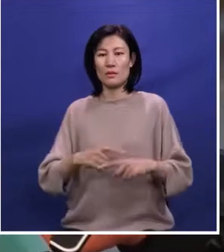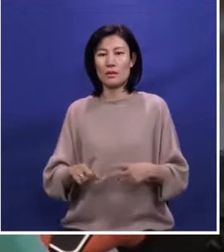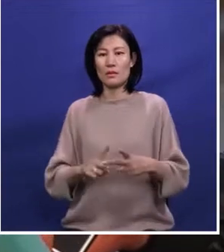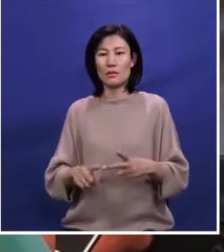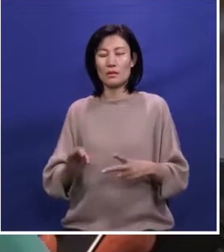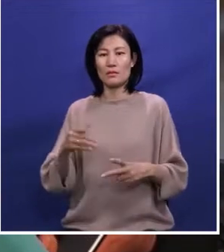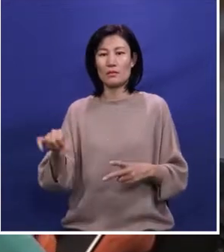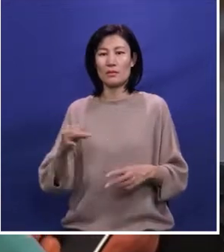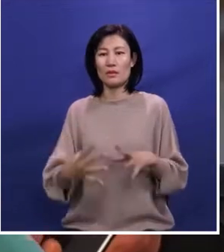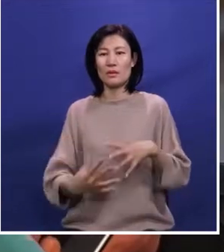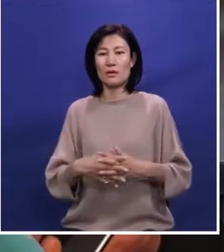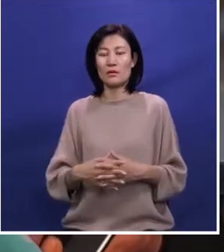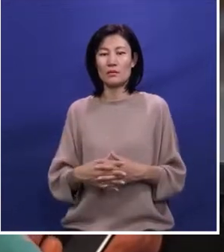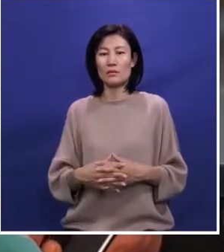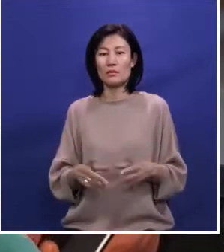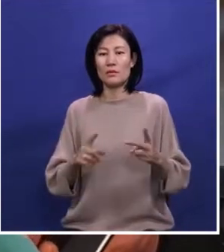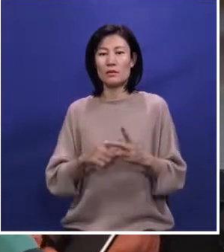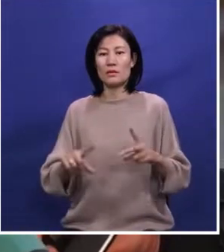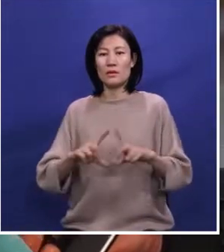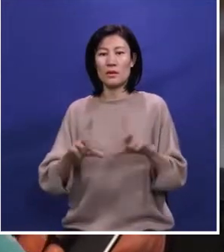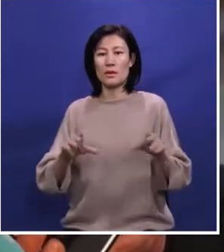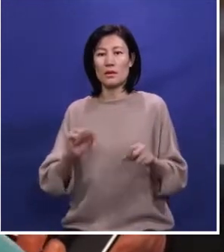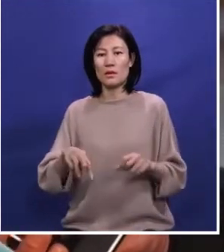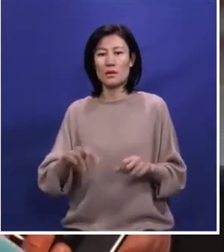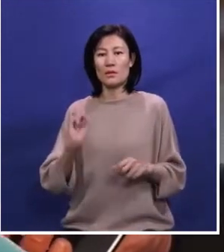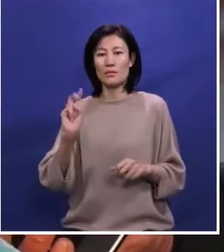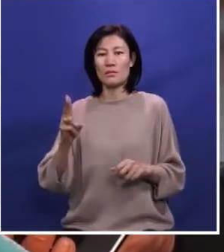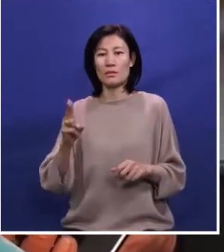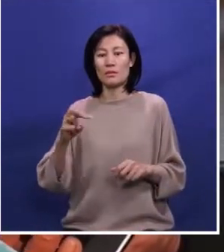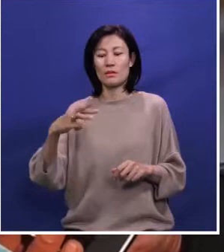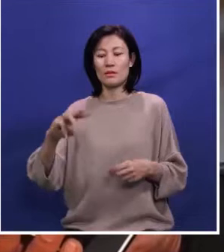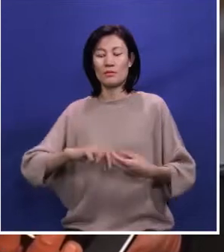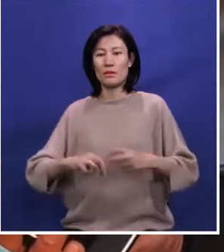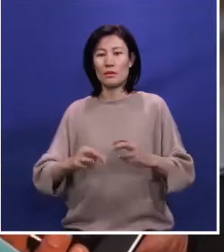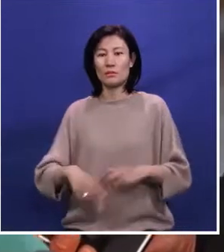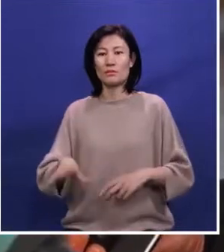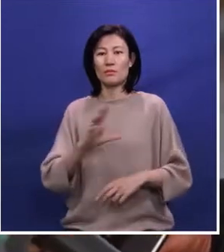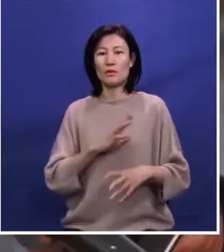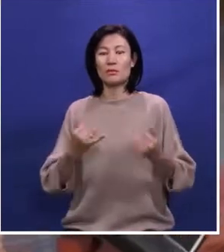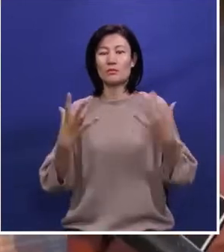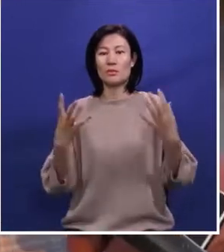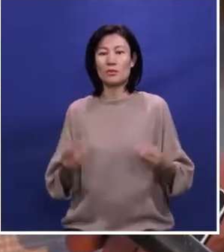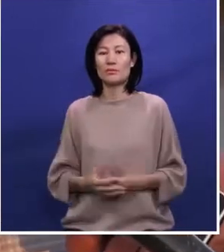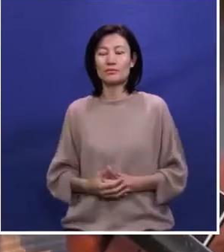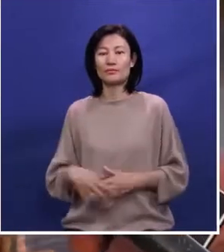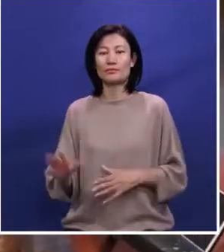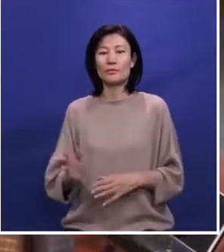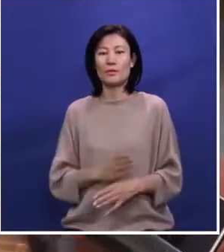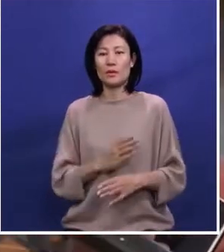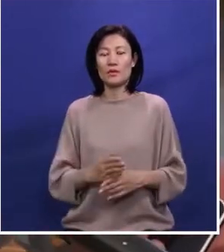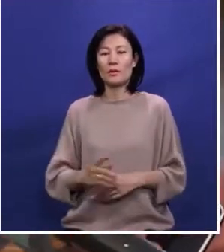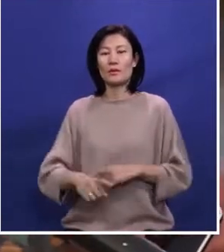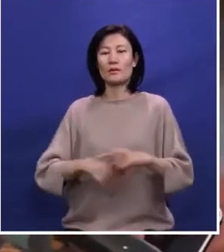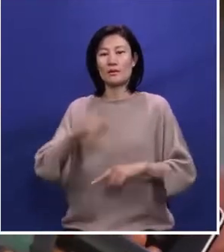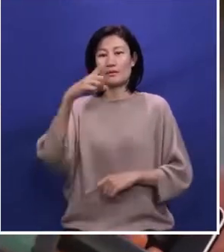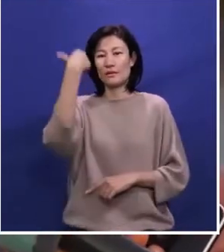мына Жемісті ауылдық округінде екі мектебіміз бар. Сол мектептердің мәселелері шешіліп, бүгінгі таңда қаражаттар бөлініп, бұйыртса